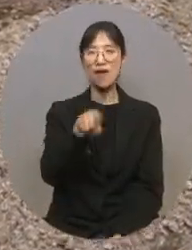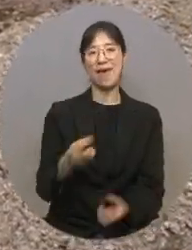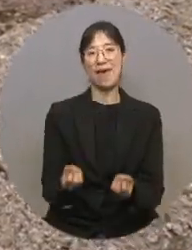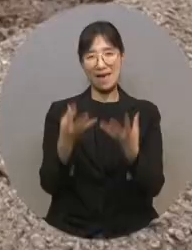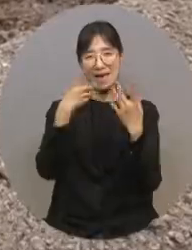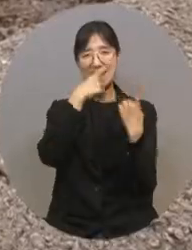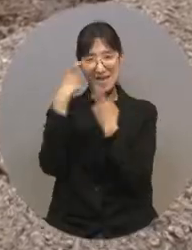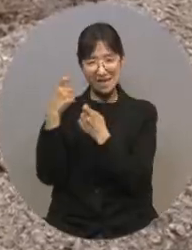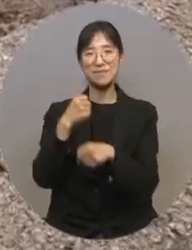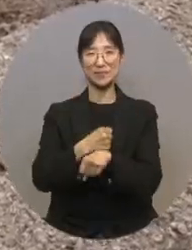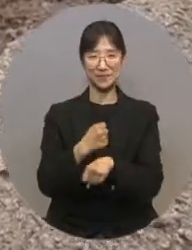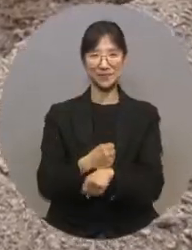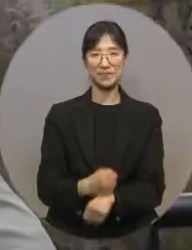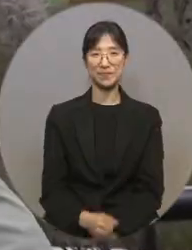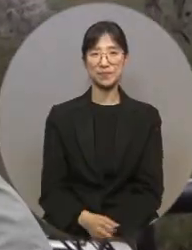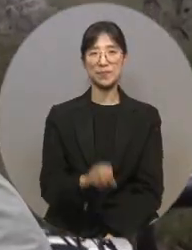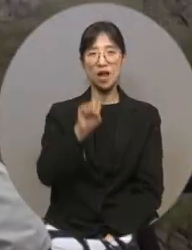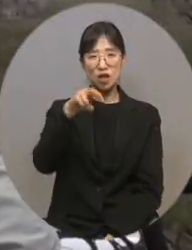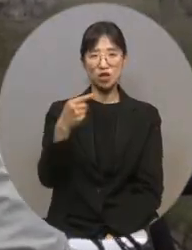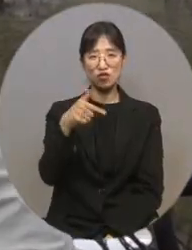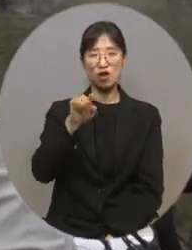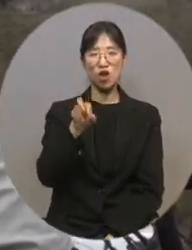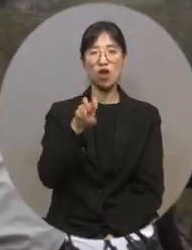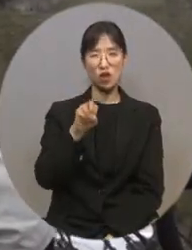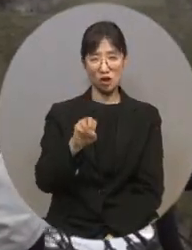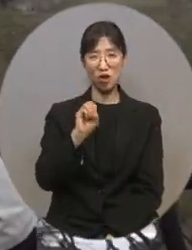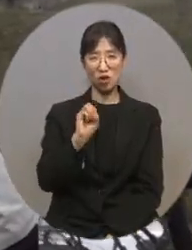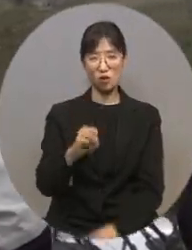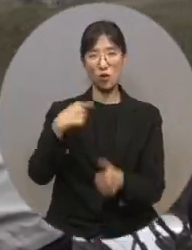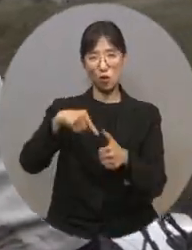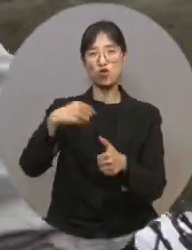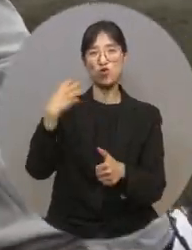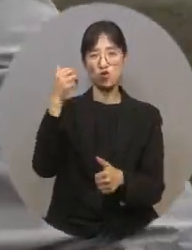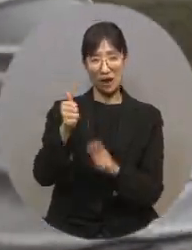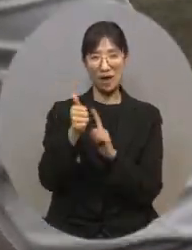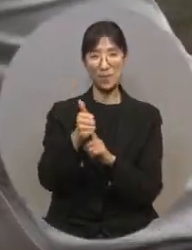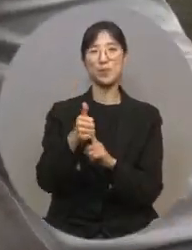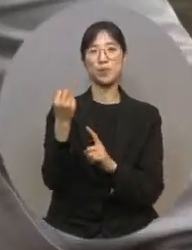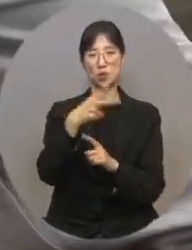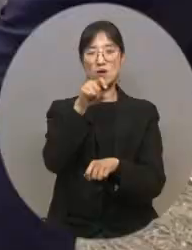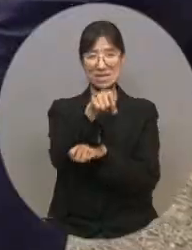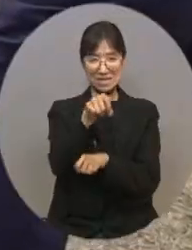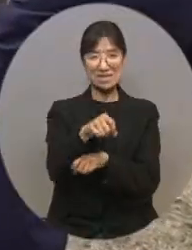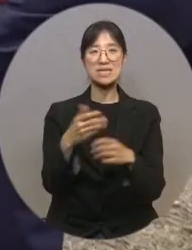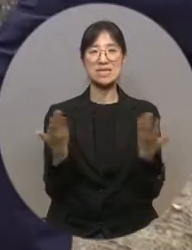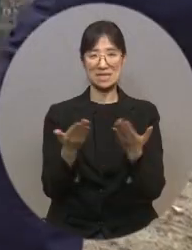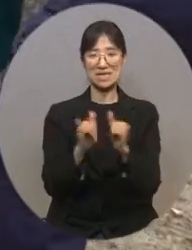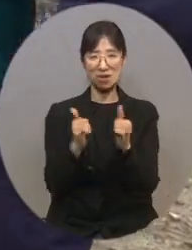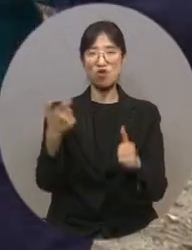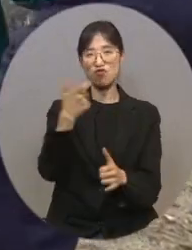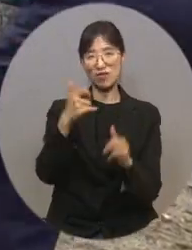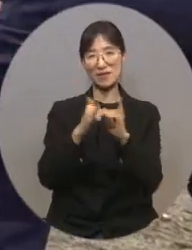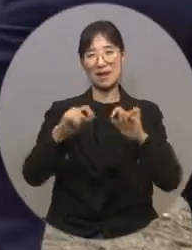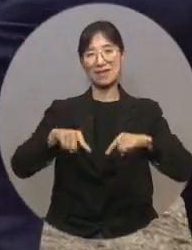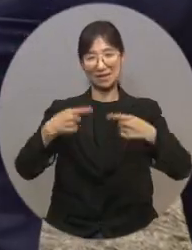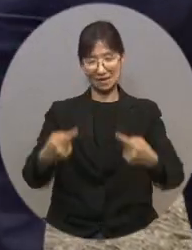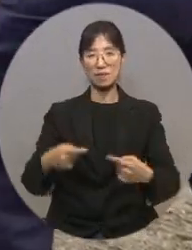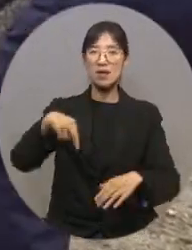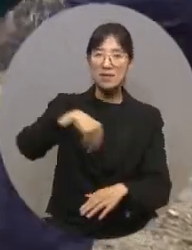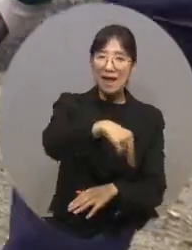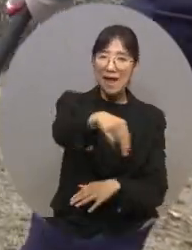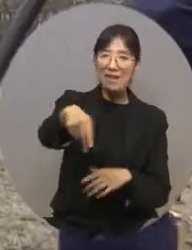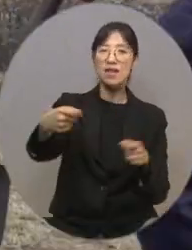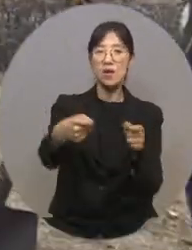가졌습니다. 이날 윤건영 충북교육감을 비롯해 도교육청 직원 60여 명이 참석한 가운데 산책로